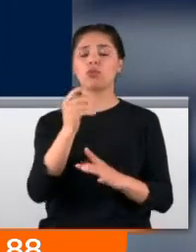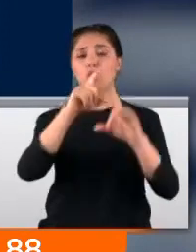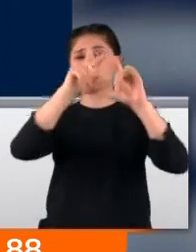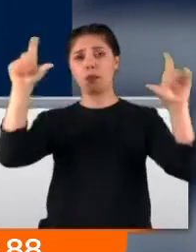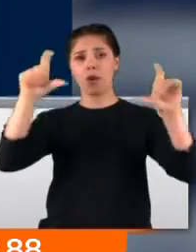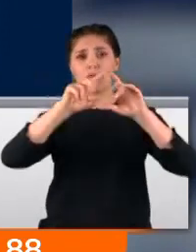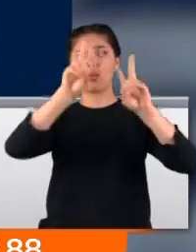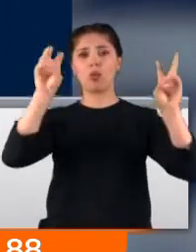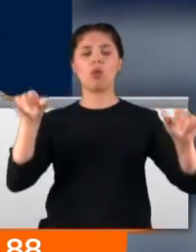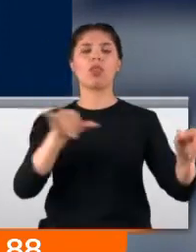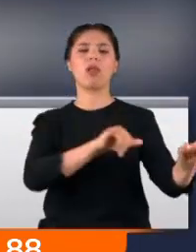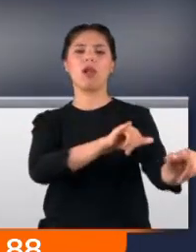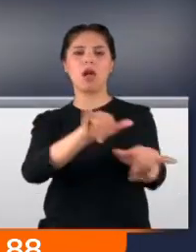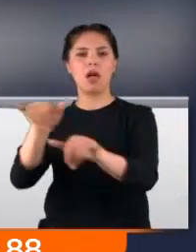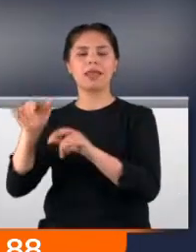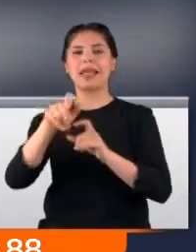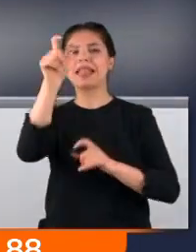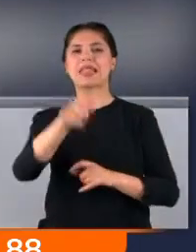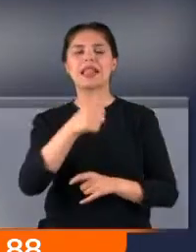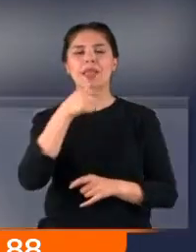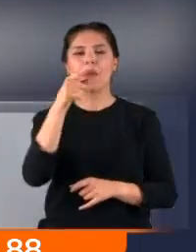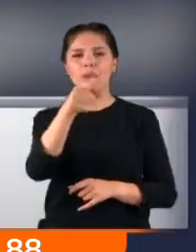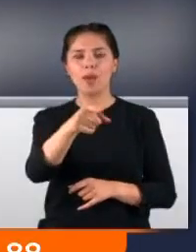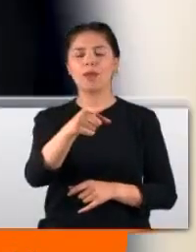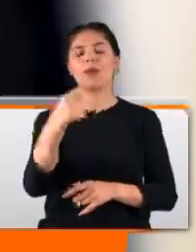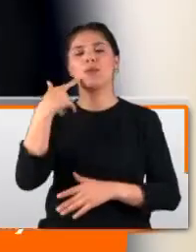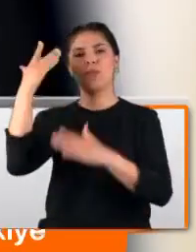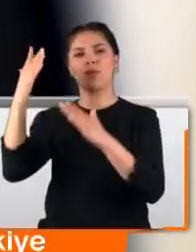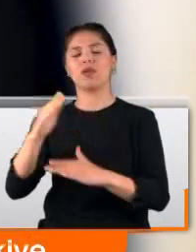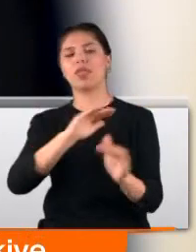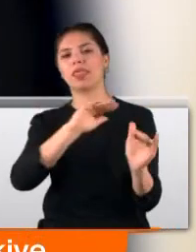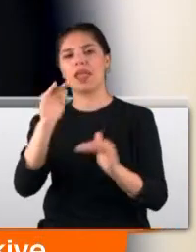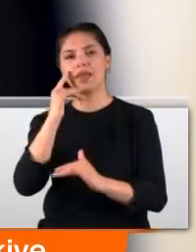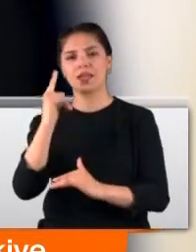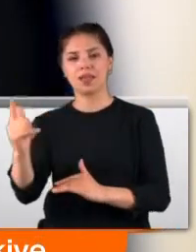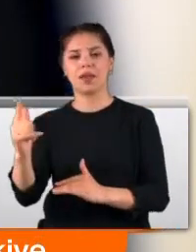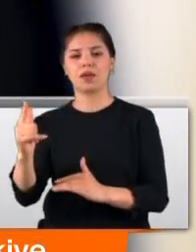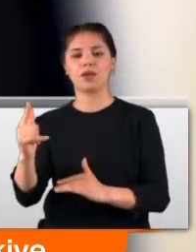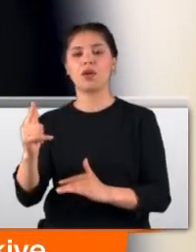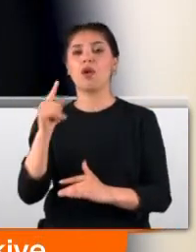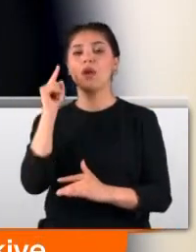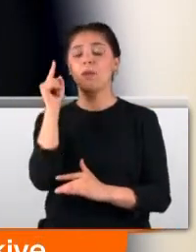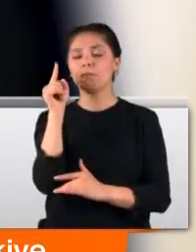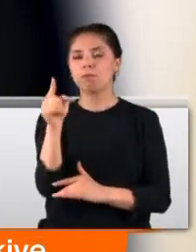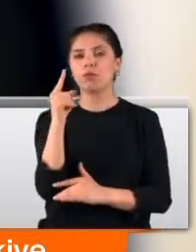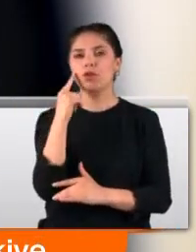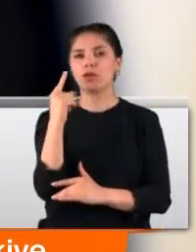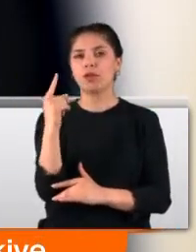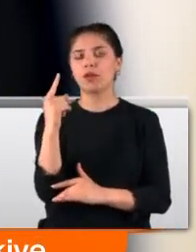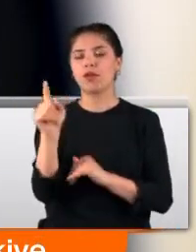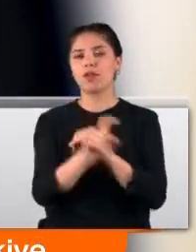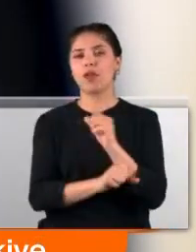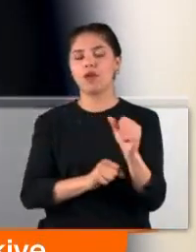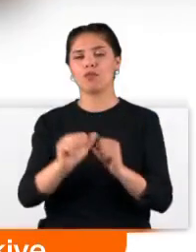mesajı aynıydı. Oğan'ın da desteğiyle Erdoğan rüzgarı arkasına aldı. El Cezire Oğan'ı ikna eden ayrıntının terörle mücadele